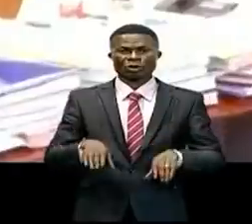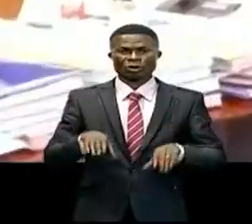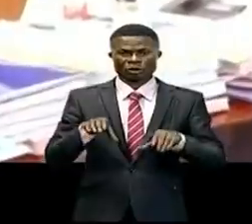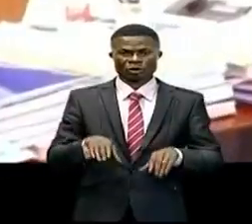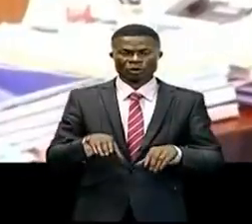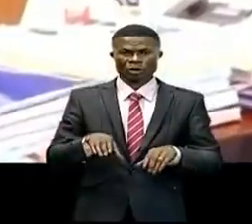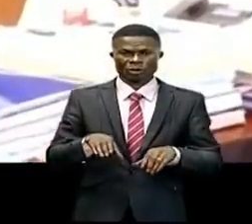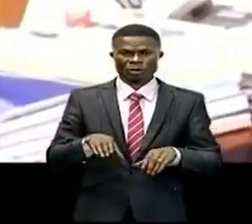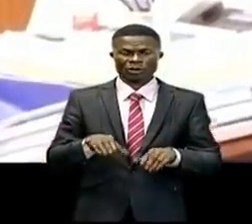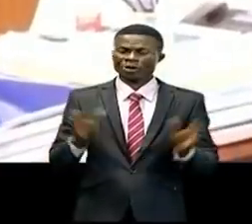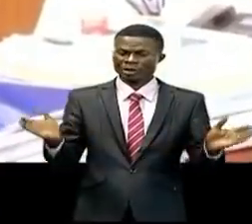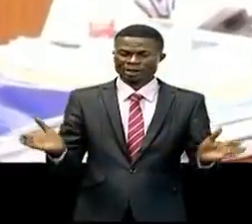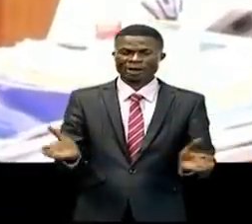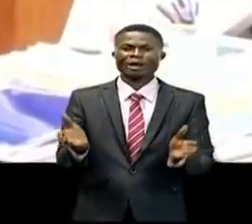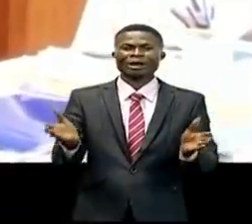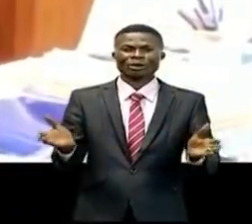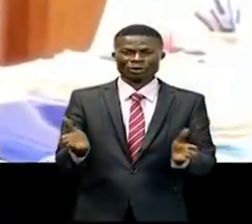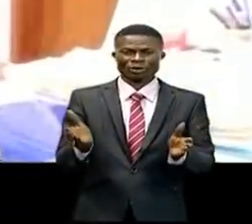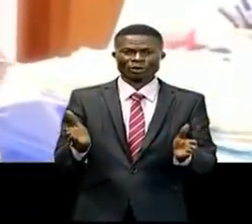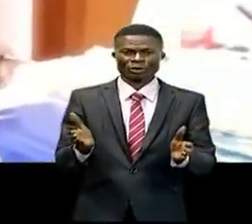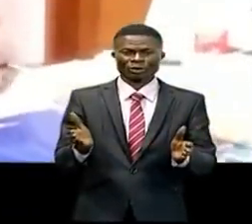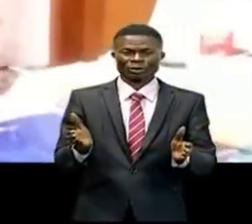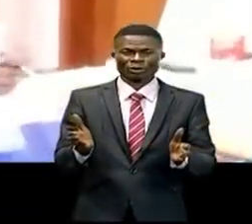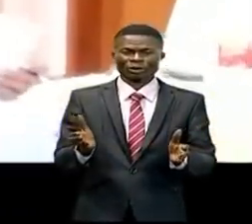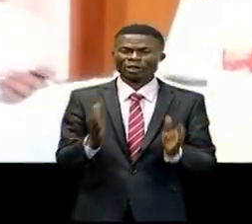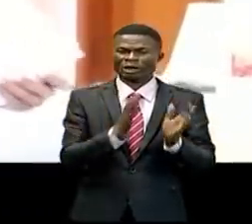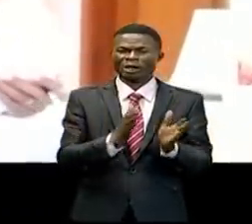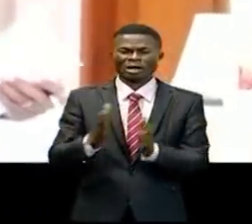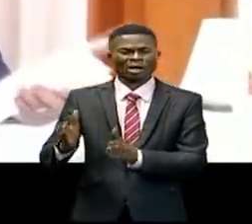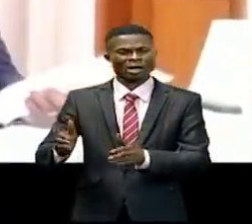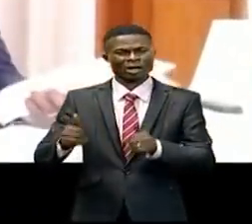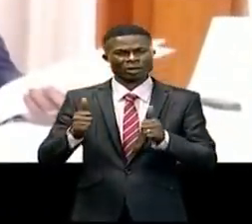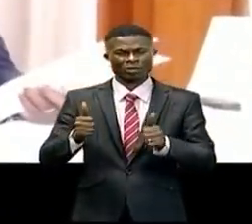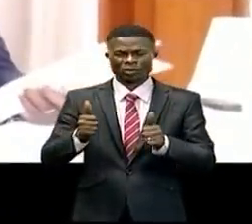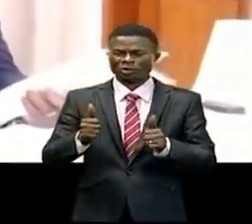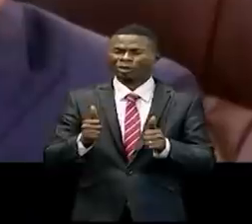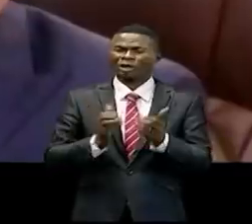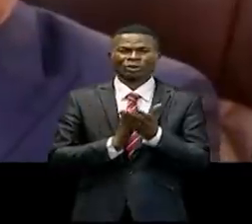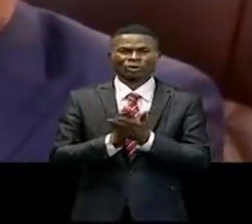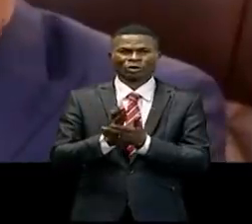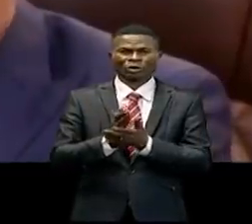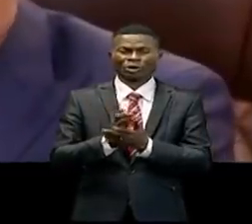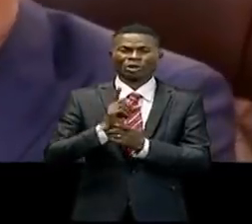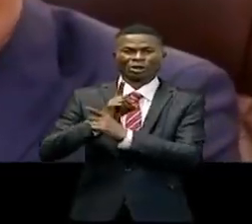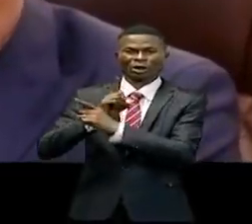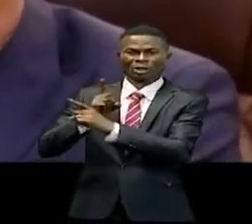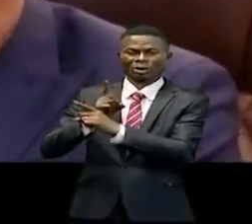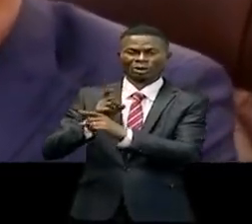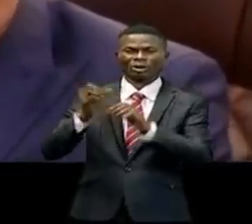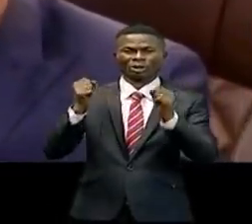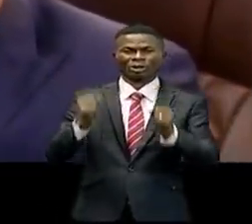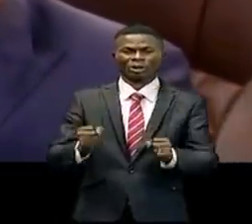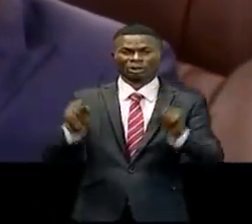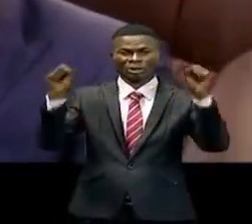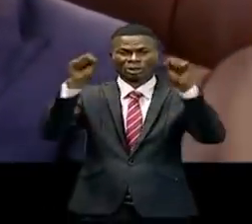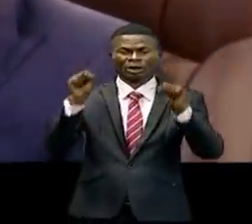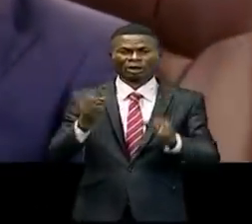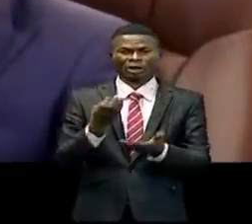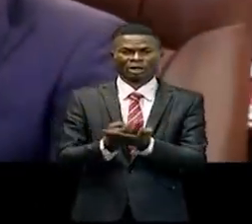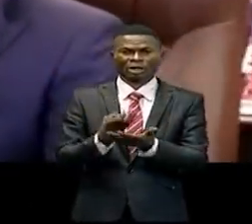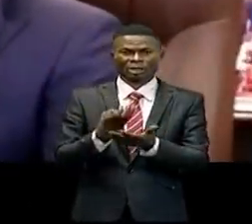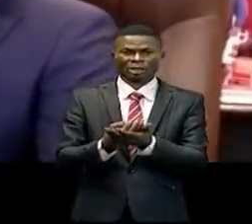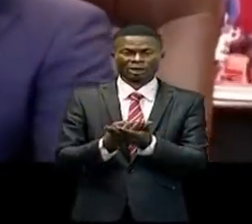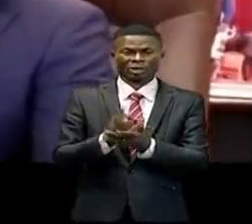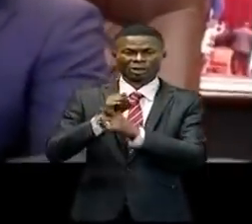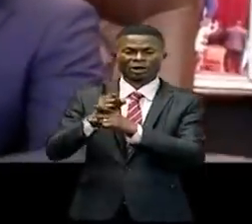a été encouragée à prendre toutes les dispositions idoines pour protéger la stabilité du système bancaire et l'épargne